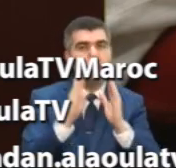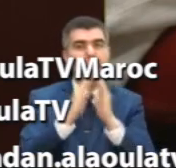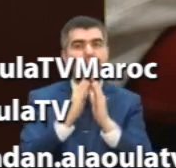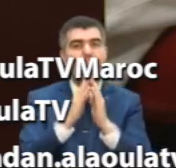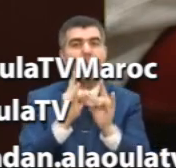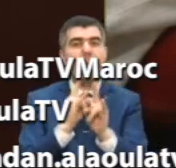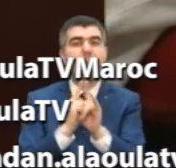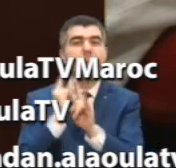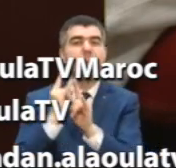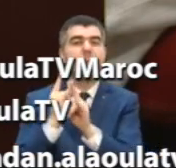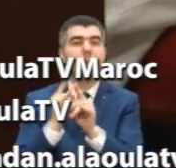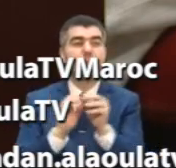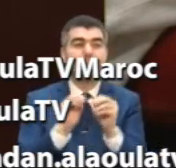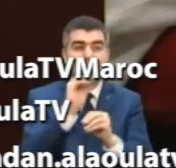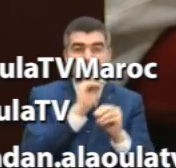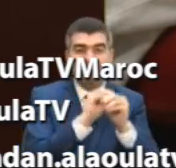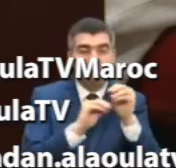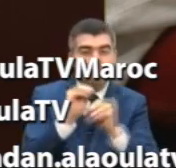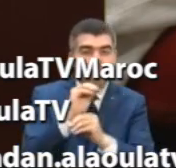للسقوط، ومحاربة